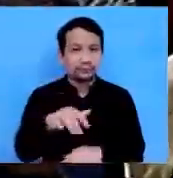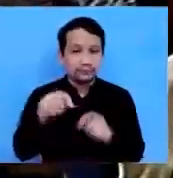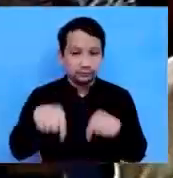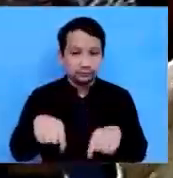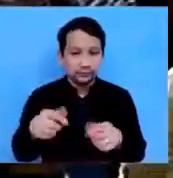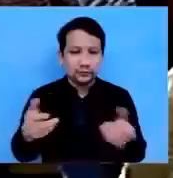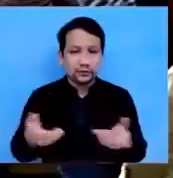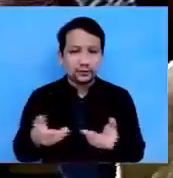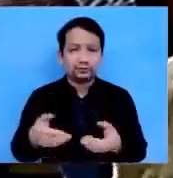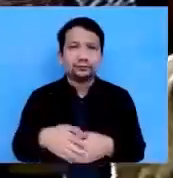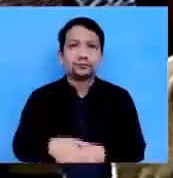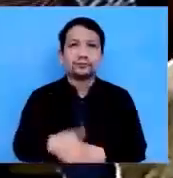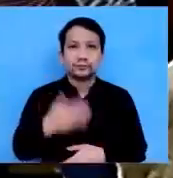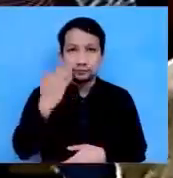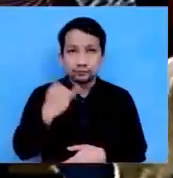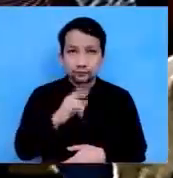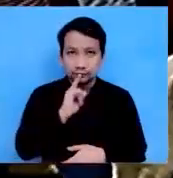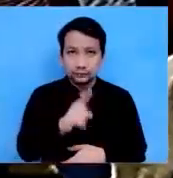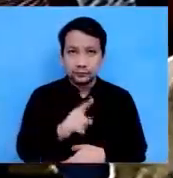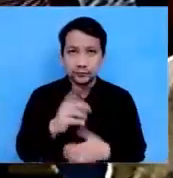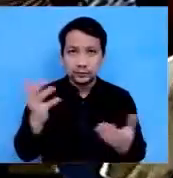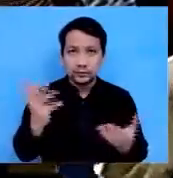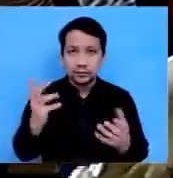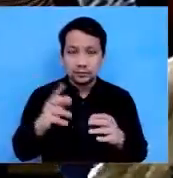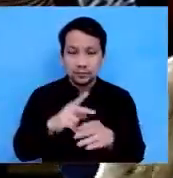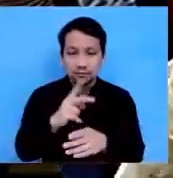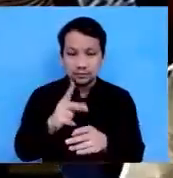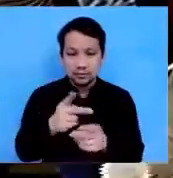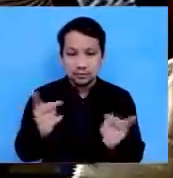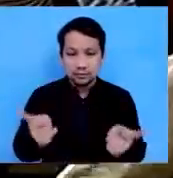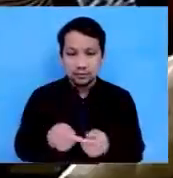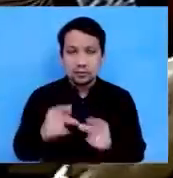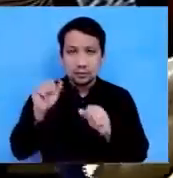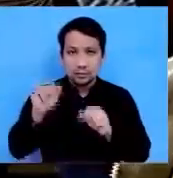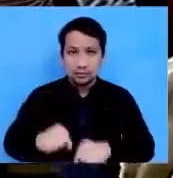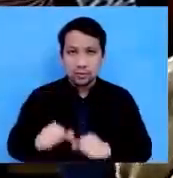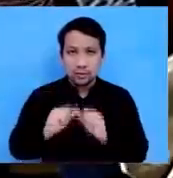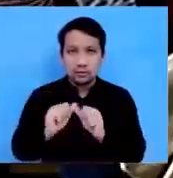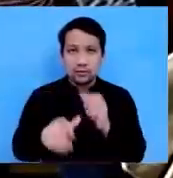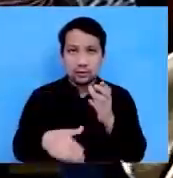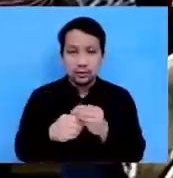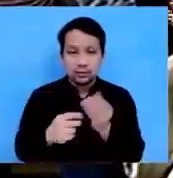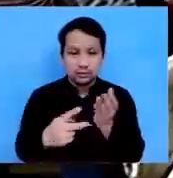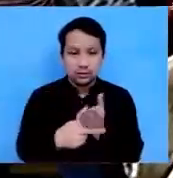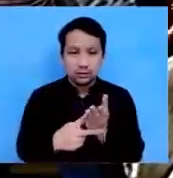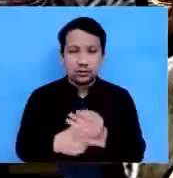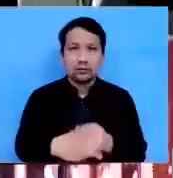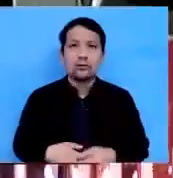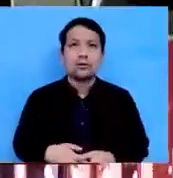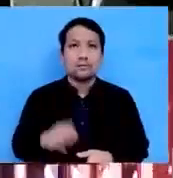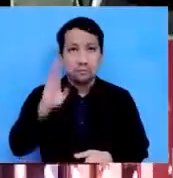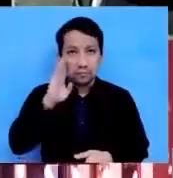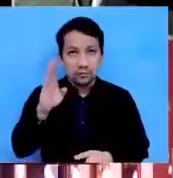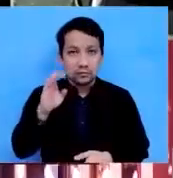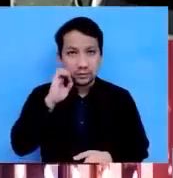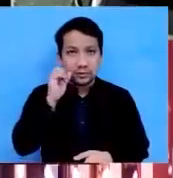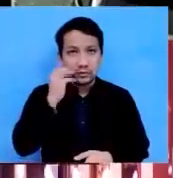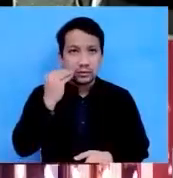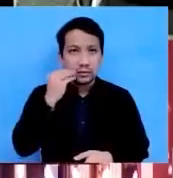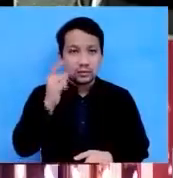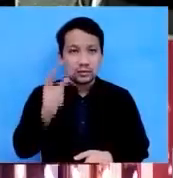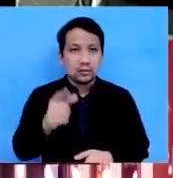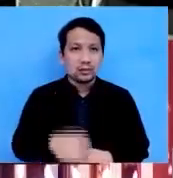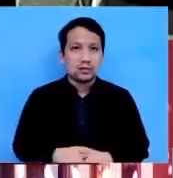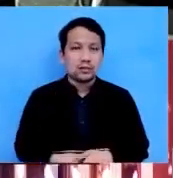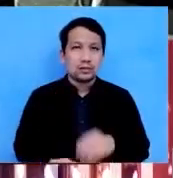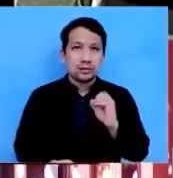po matiyak kung saang lugar kayo babiyahe kung meron pang available na ticket. Bok Mean? Okay, ganun pala yun na SOP,